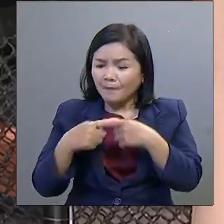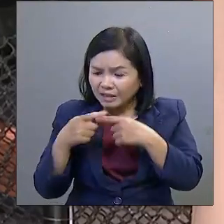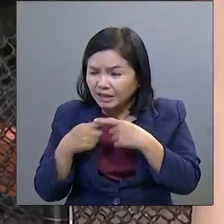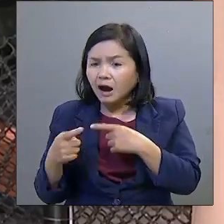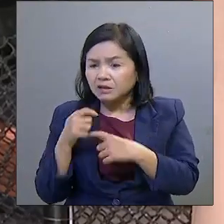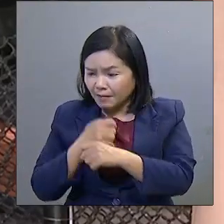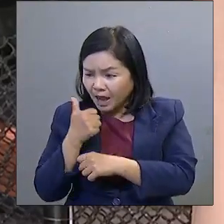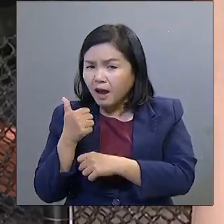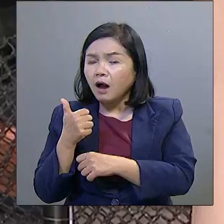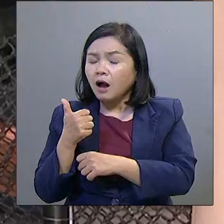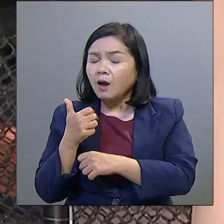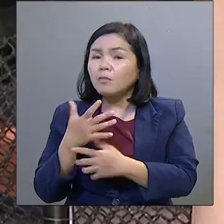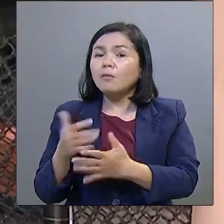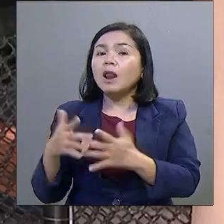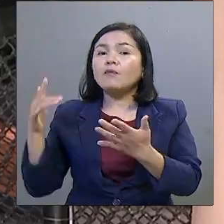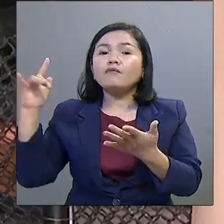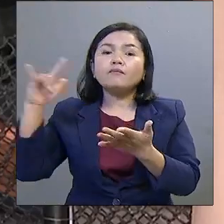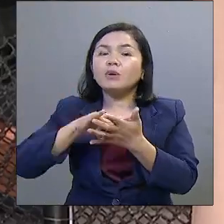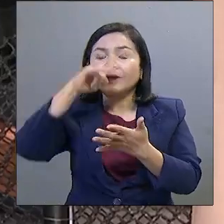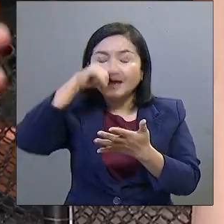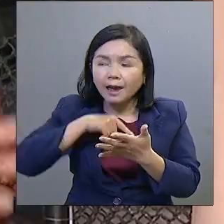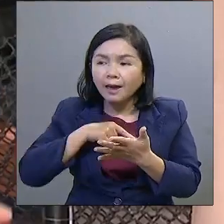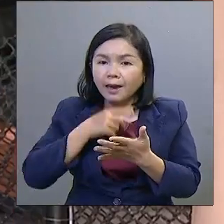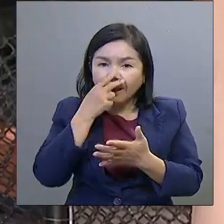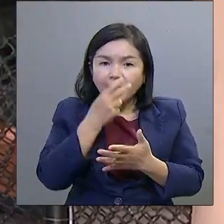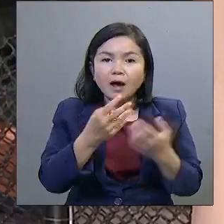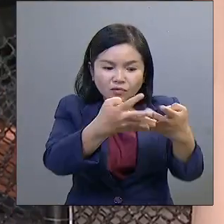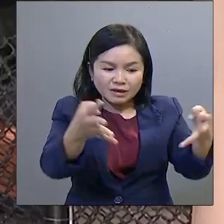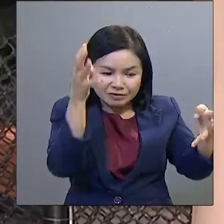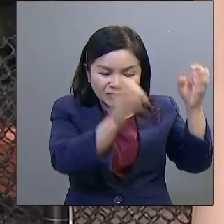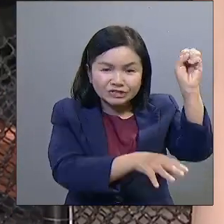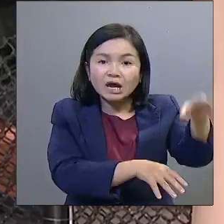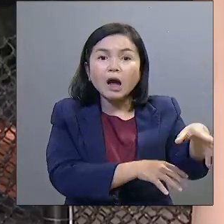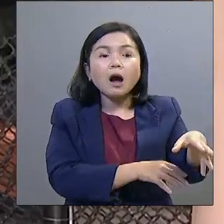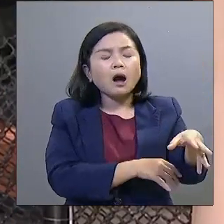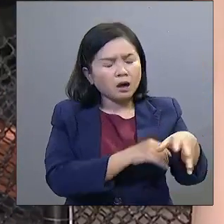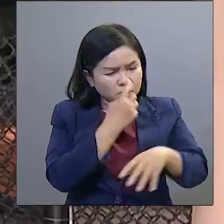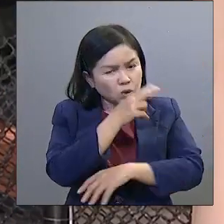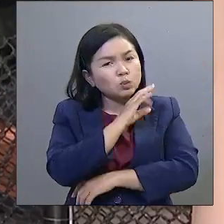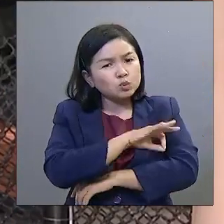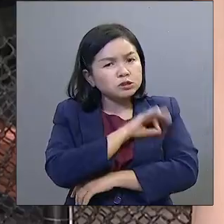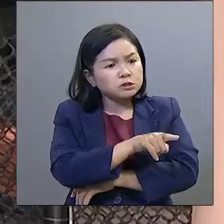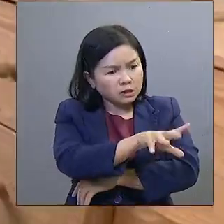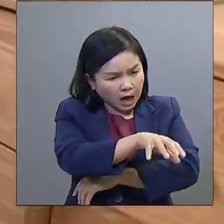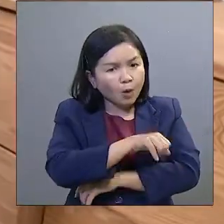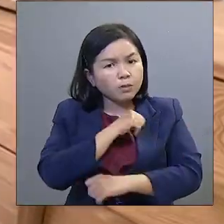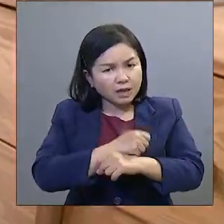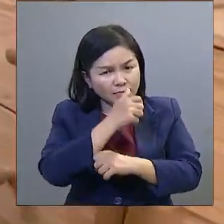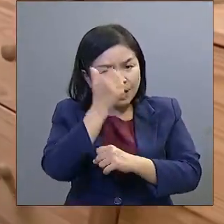หรออะไรเงี้ยแล้ววันนึงพอพี่กลับมาที่บ้านเนี่ยแล้วก็เห็นอวนกองนึงที่มันวางทิ้งไว้อย่างเงี้ยก็มีความรู้สึกว่าเออมันยังสวยอยู่อย่